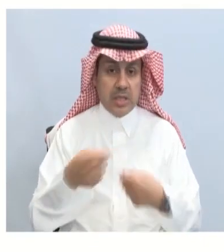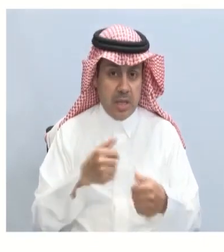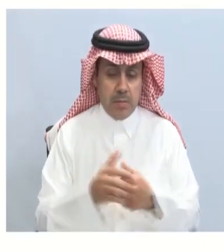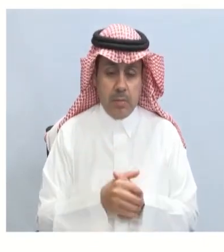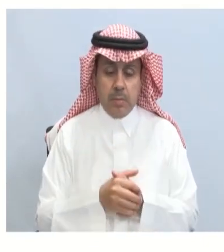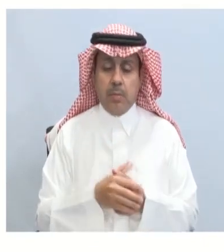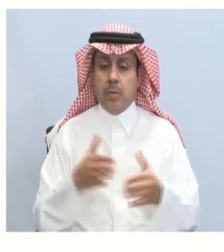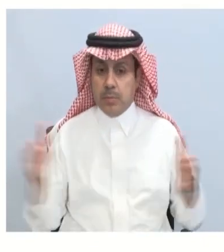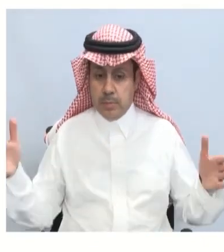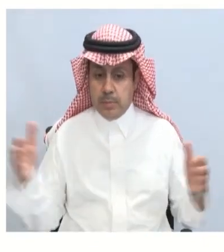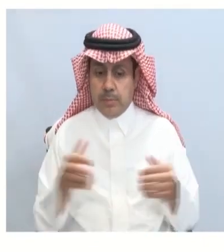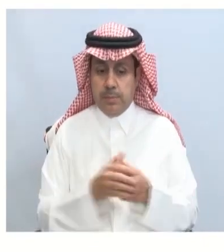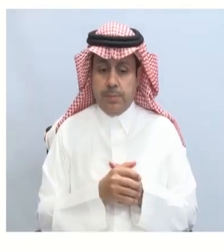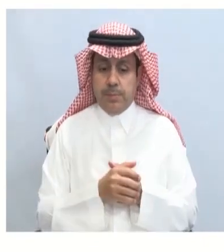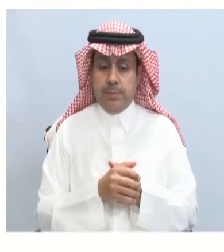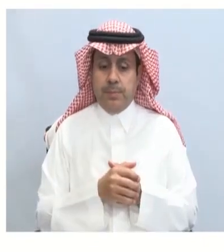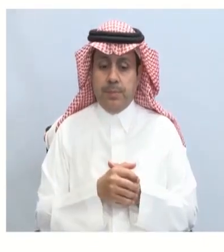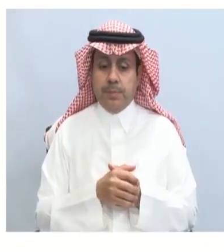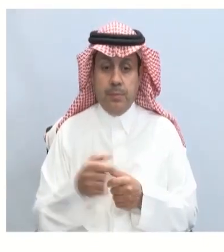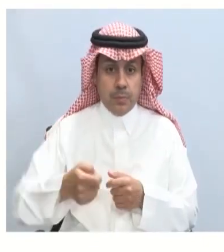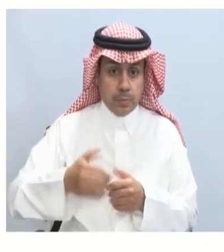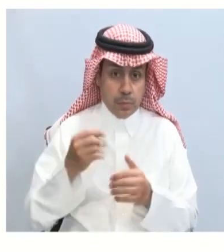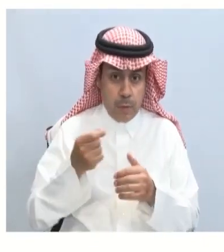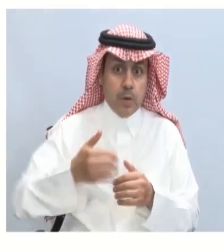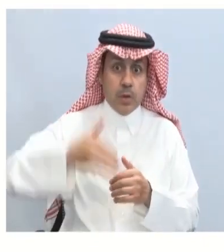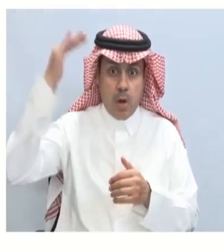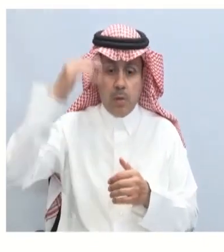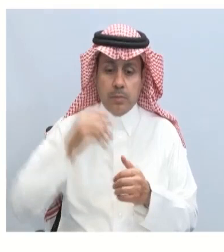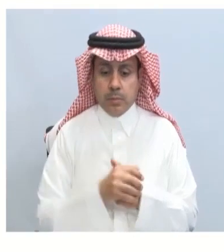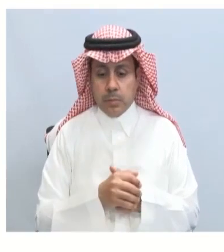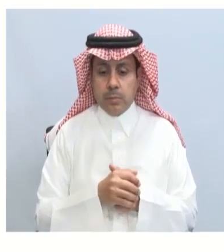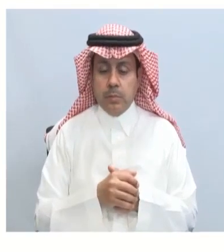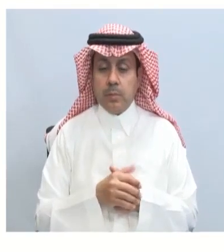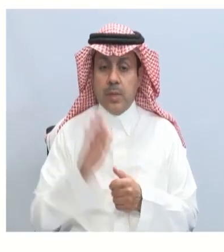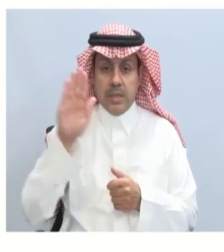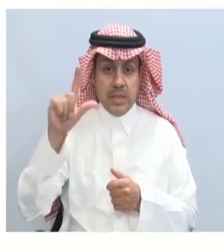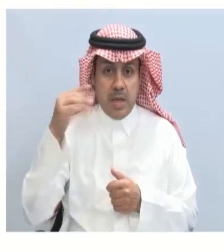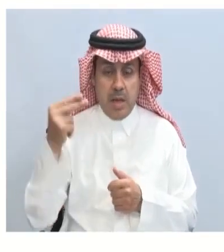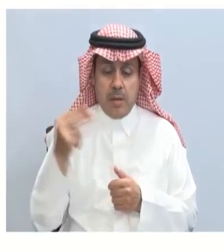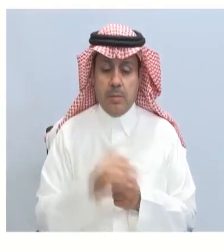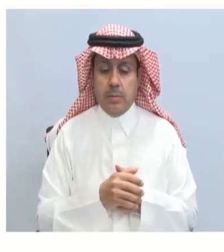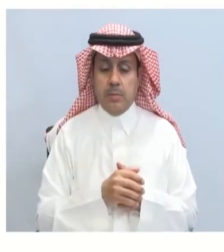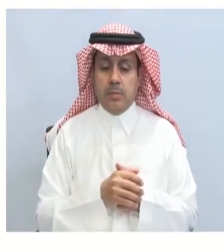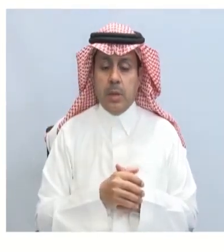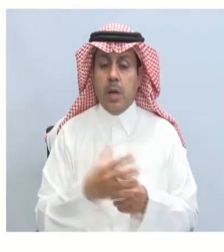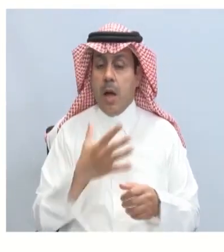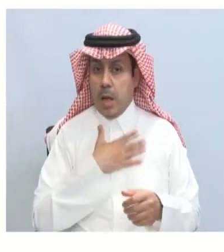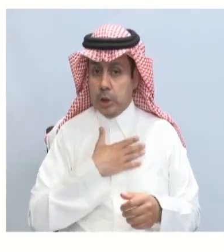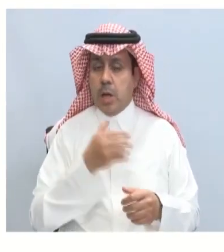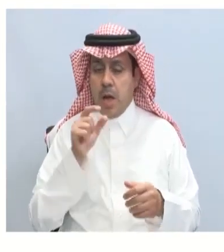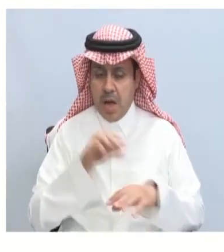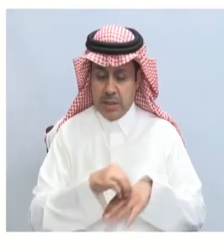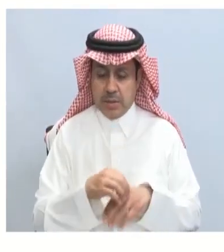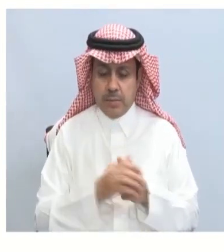الاتساع والرخص فلا يعد احتكارا محرما ايضا ان يكون في السلع التي يحتاج اليها